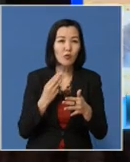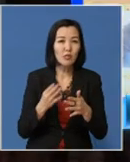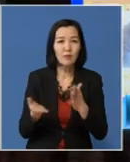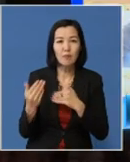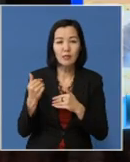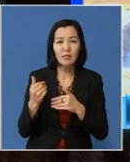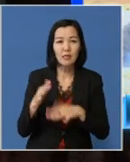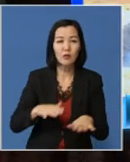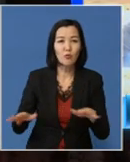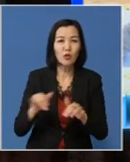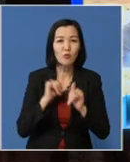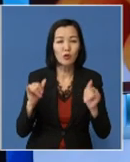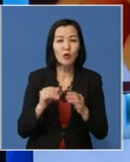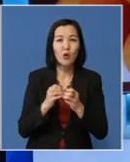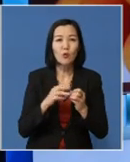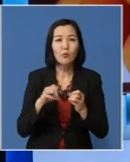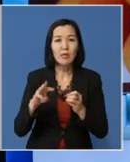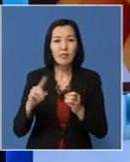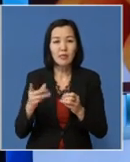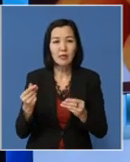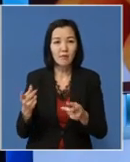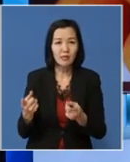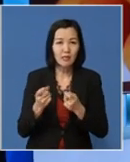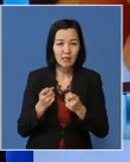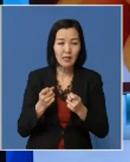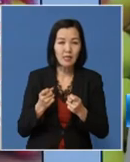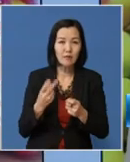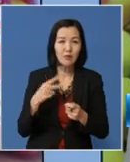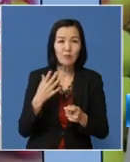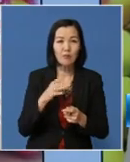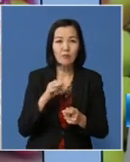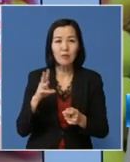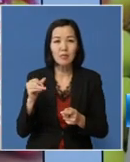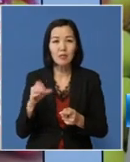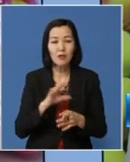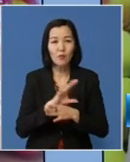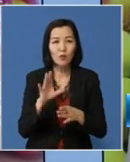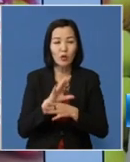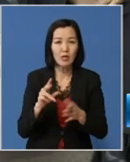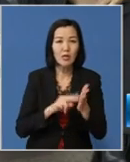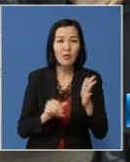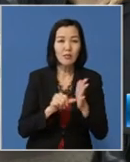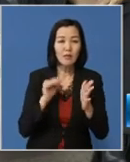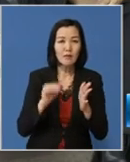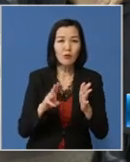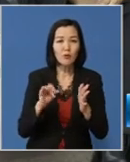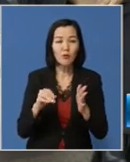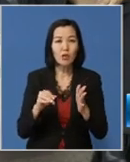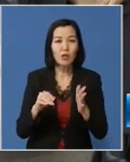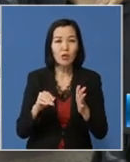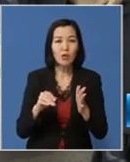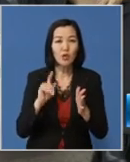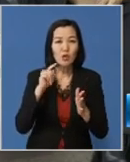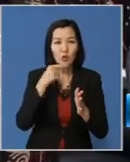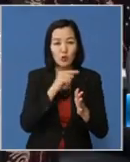шаруашылығы. Былтыр өлкені өркендетуге 10 миллиард теңге инвестиция тартылып, 25 миллиард теңгенің өнімі өндірілді. 76 мың тонна